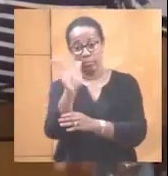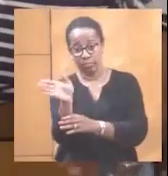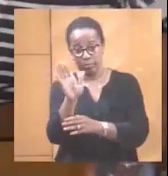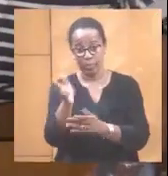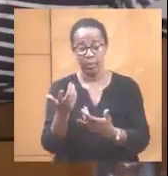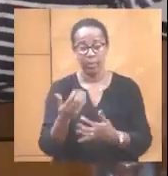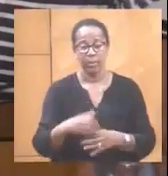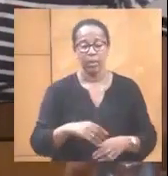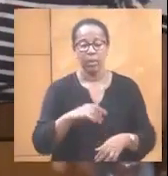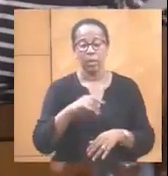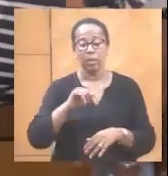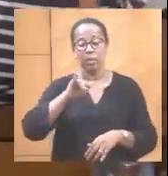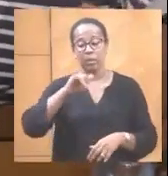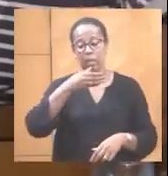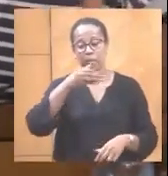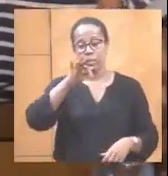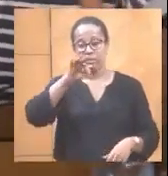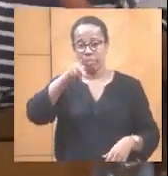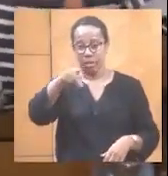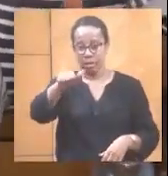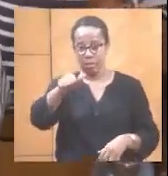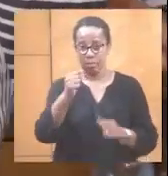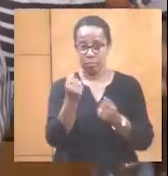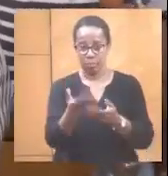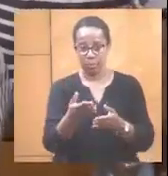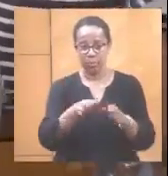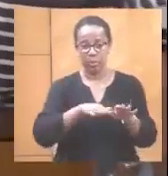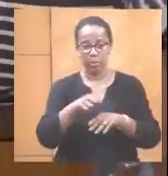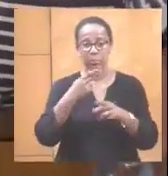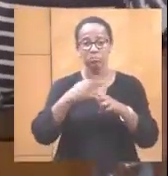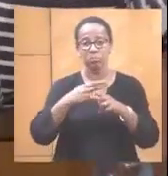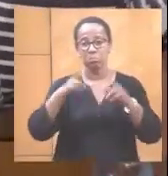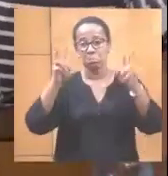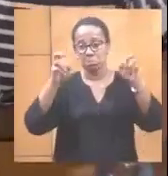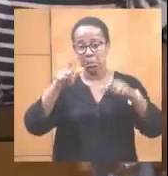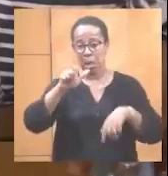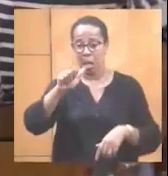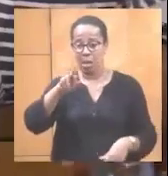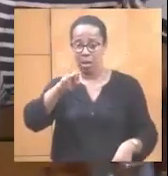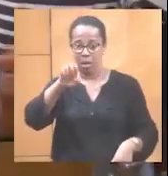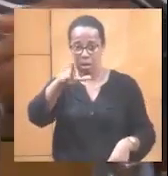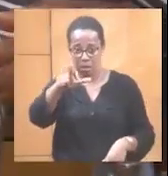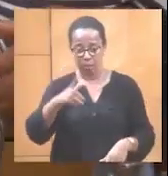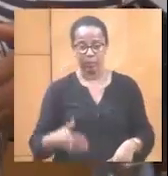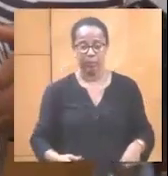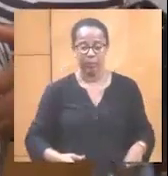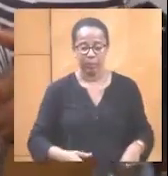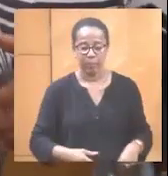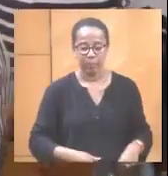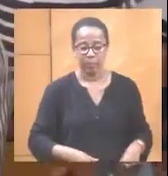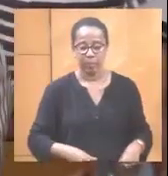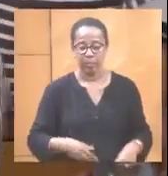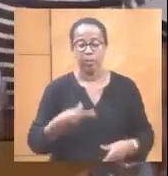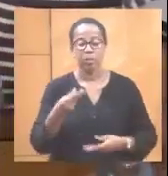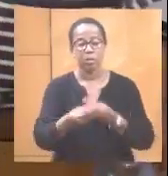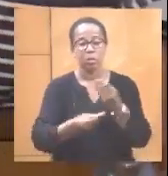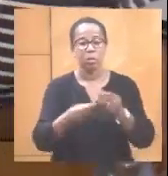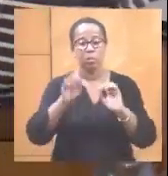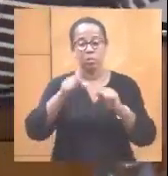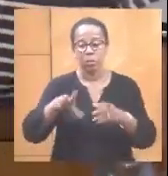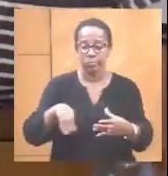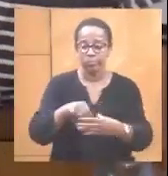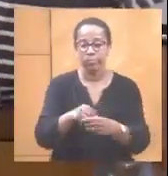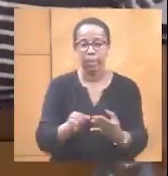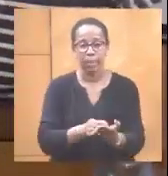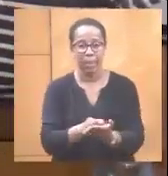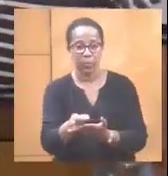proposé un dispositif qu'on s'appelle l'AREL, qui permet à ces jeunes d'arriver prendre l'ARELIO, pour pouvoir les faire entrer dans un parcours.